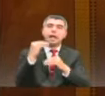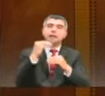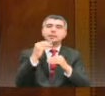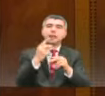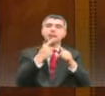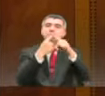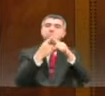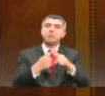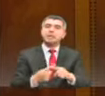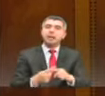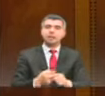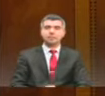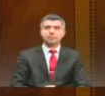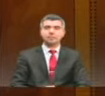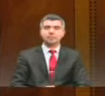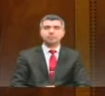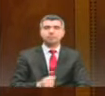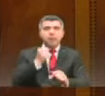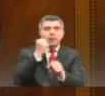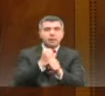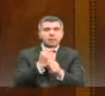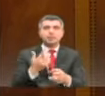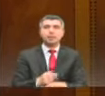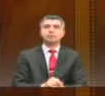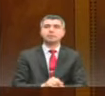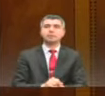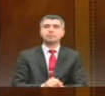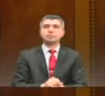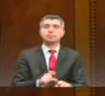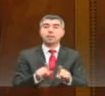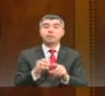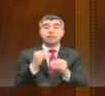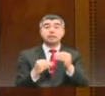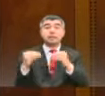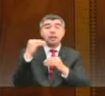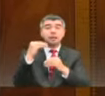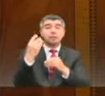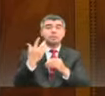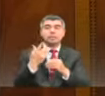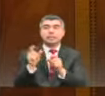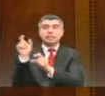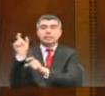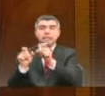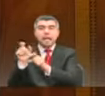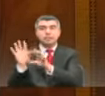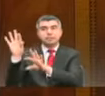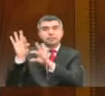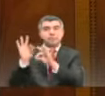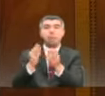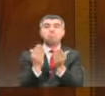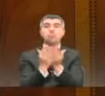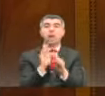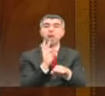له، سنعمل من خلال ذلك ضمان رفع نسبة التمدرس، توسيع الدوائر